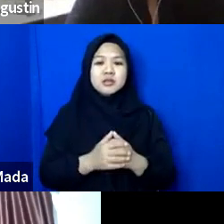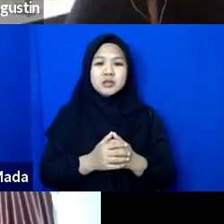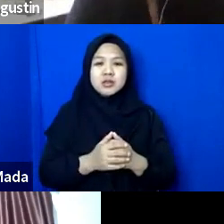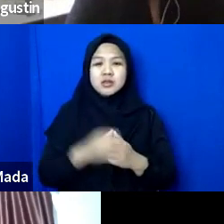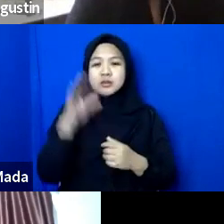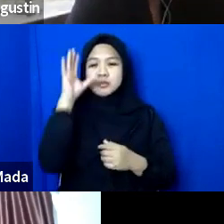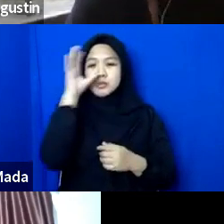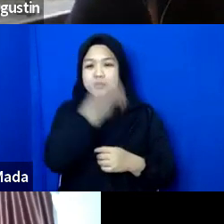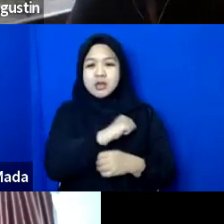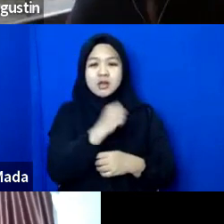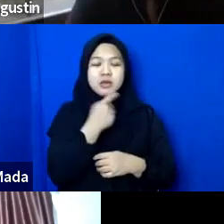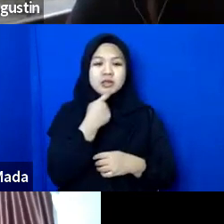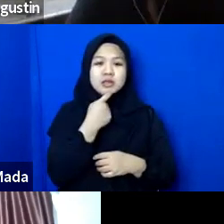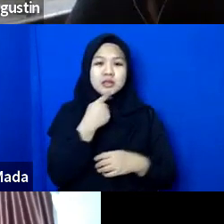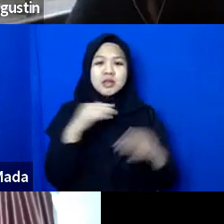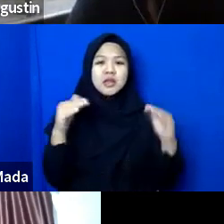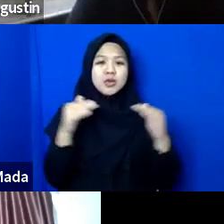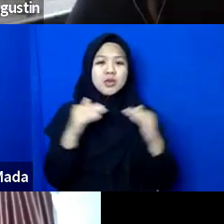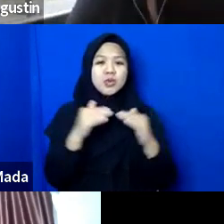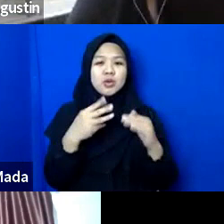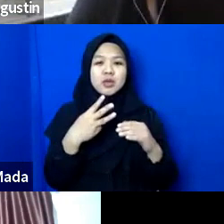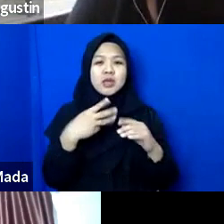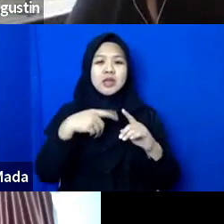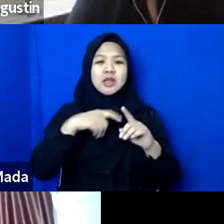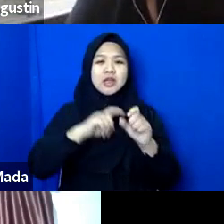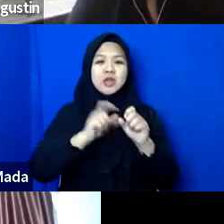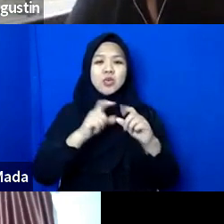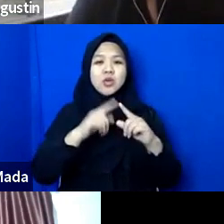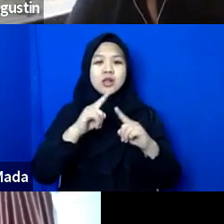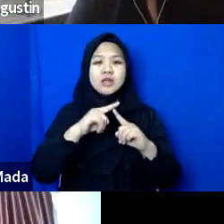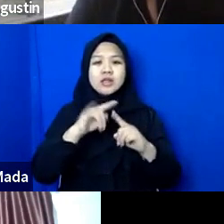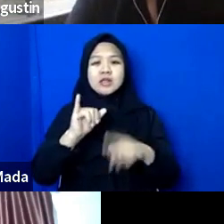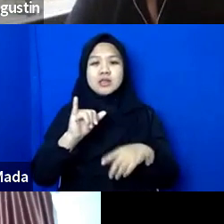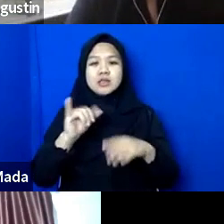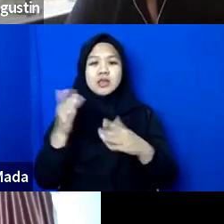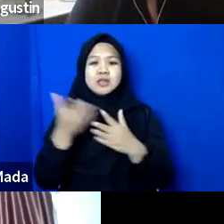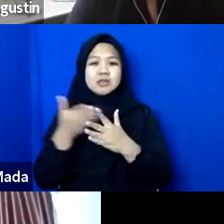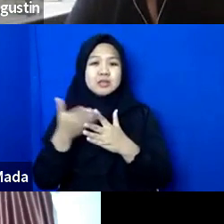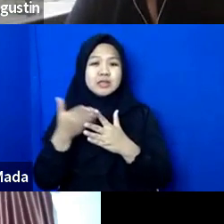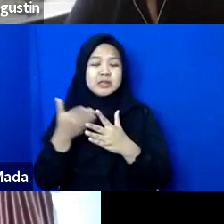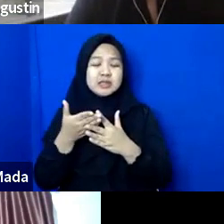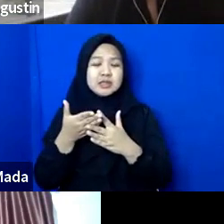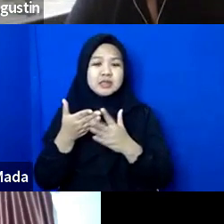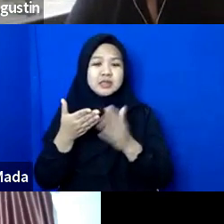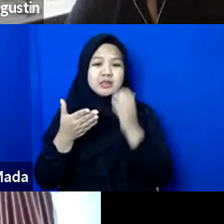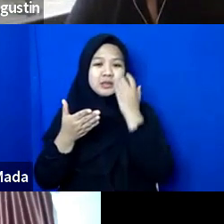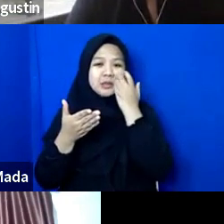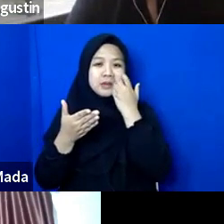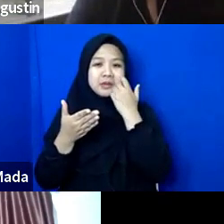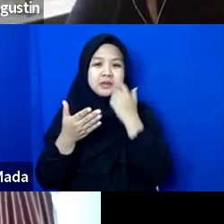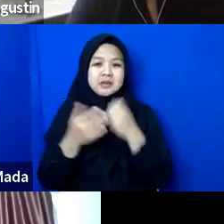pemahaman tentang equality accessibility dan paha